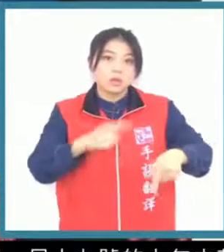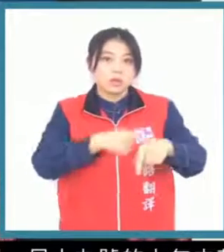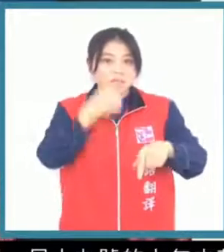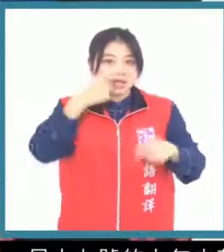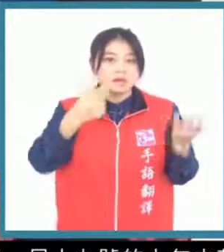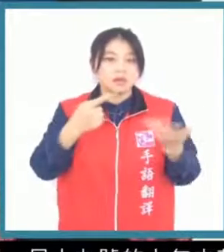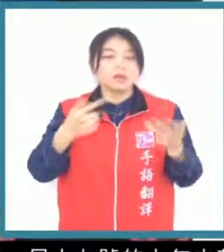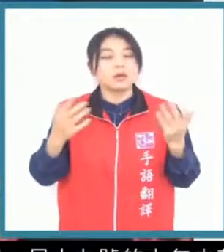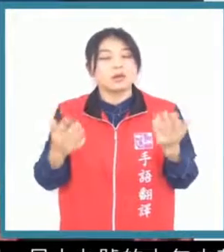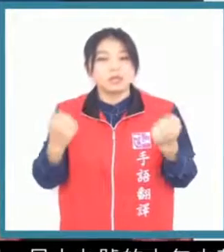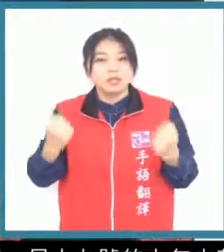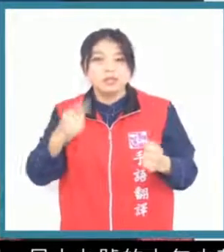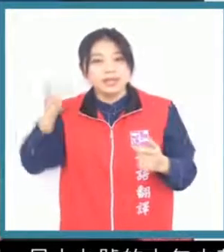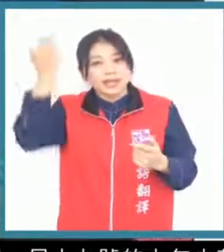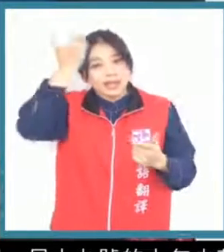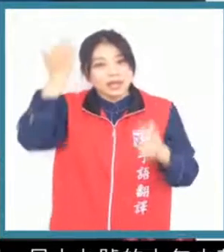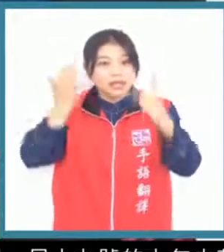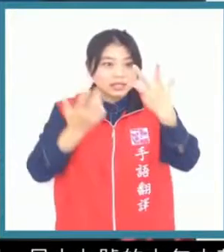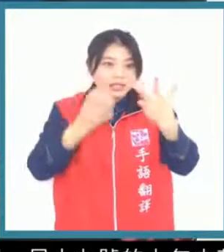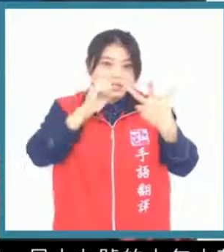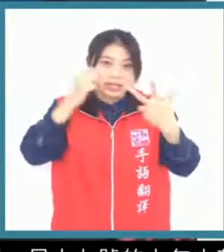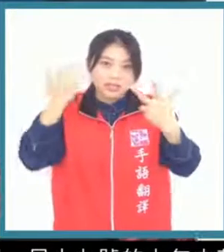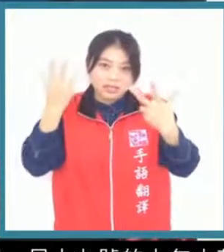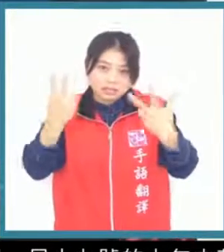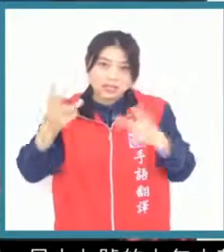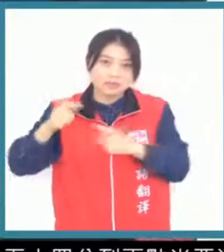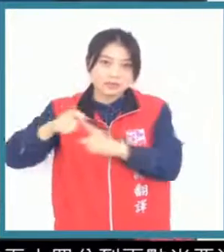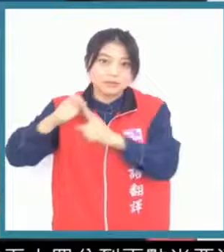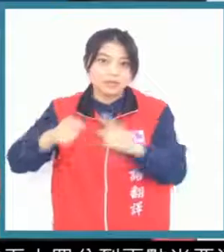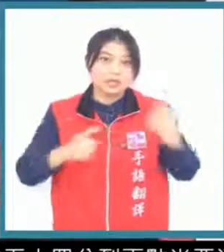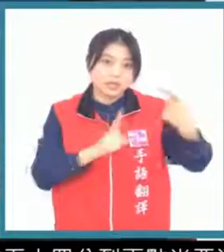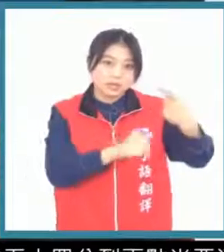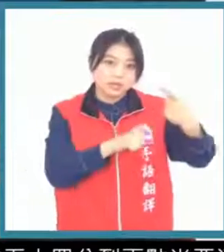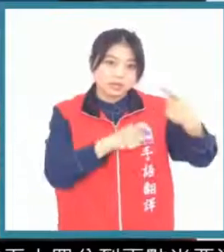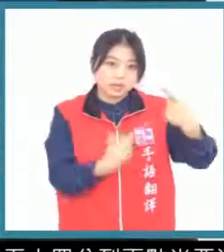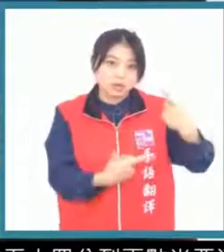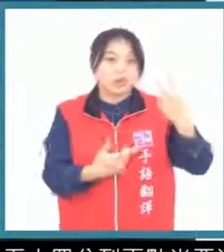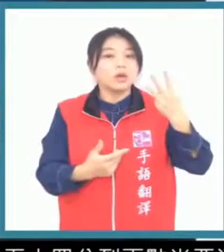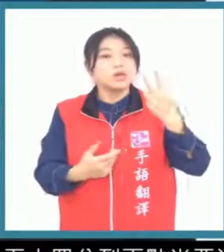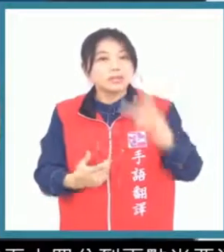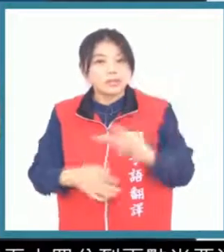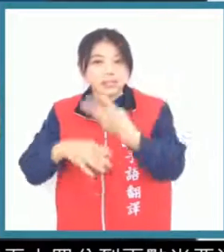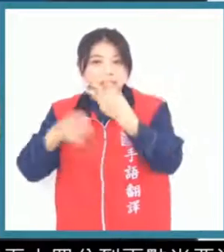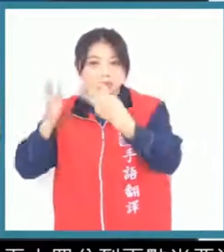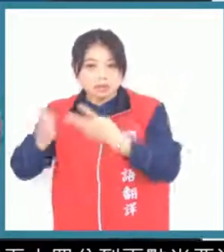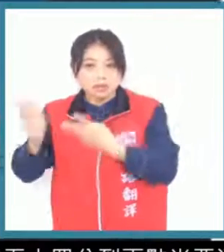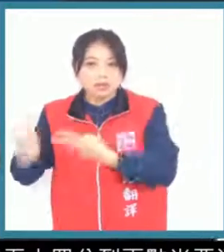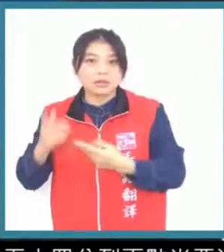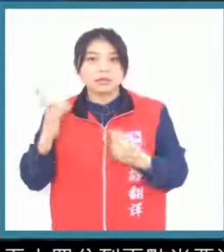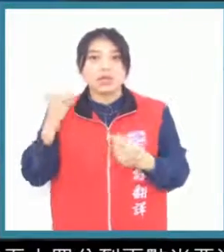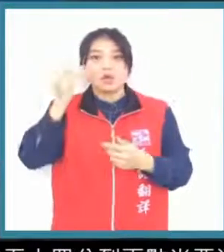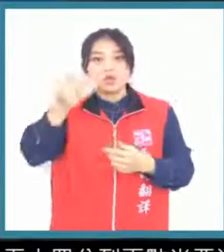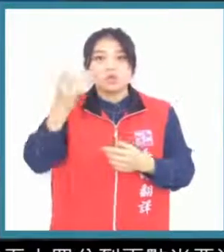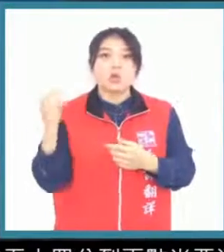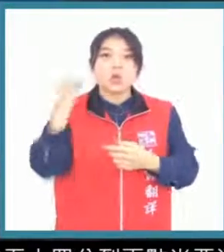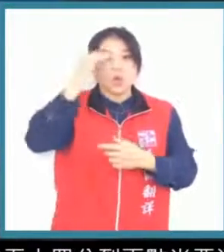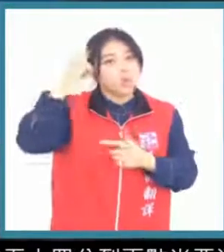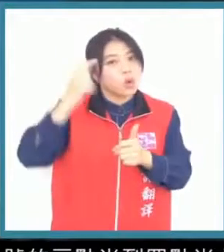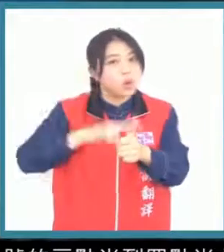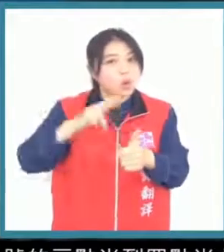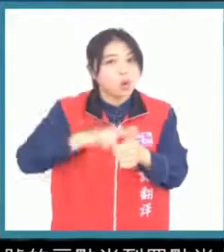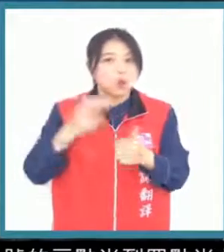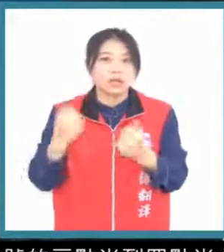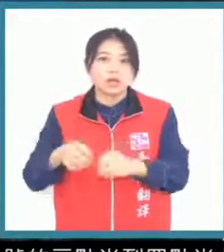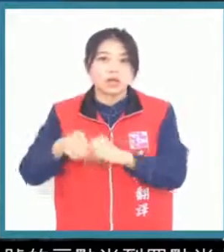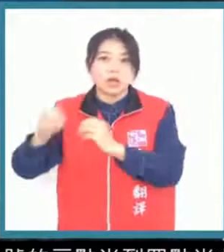亚通客运703路线。那1月16号的3点半到4点半，九龙美发店，桃园区国强七街